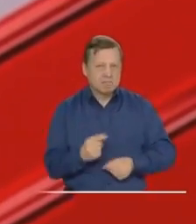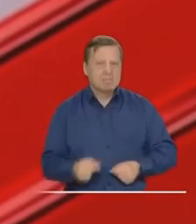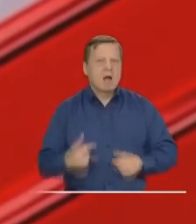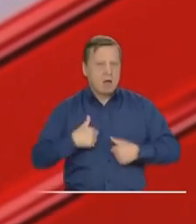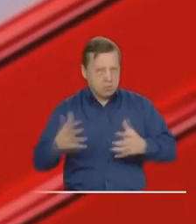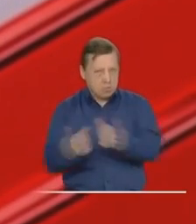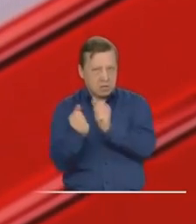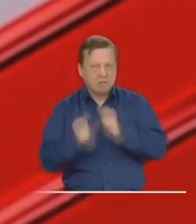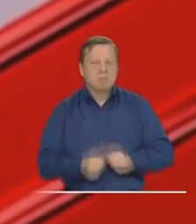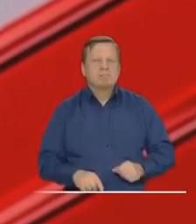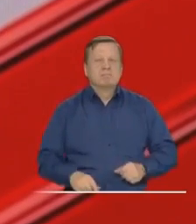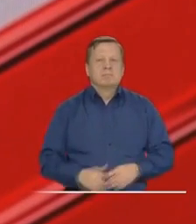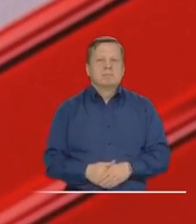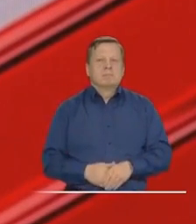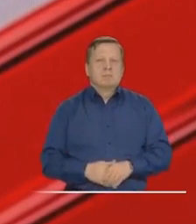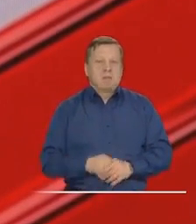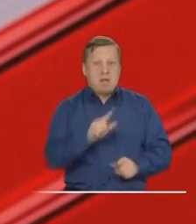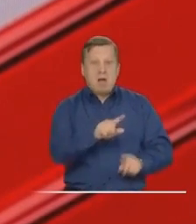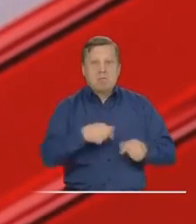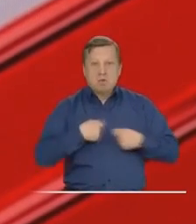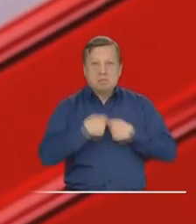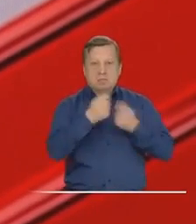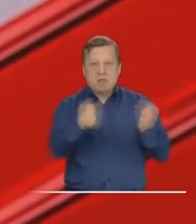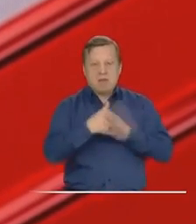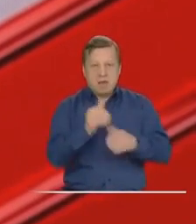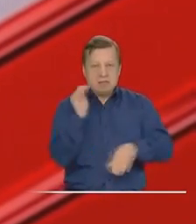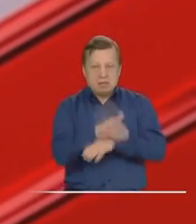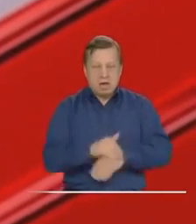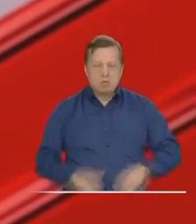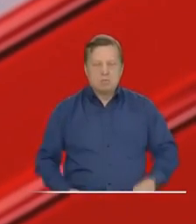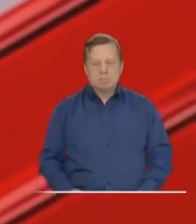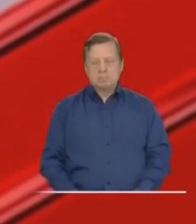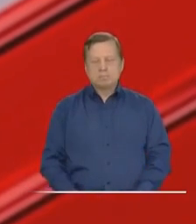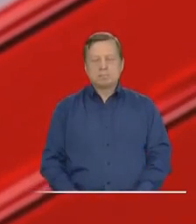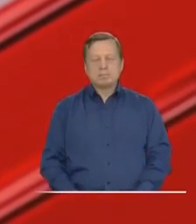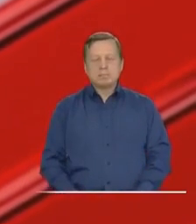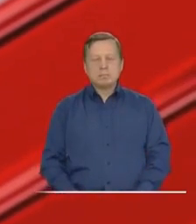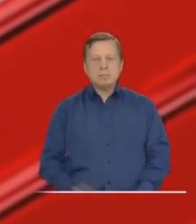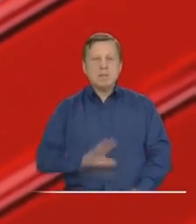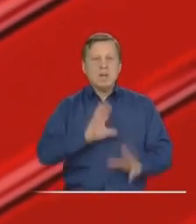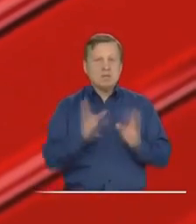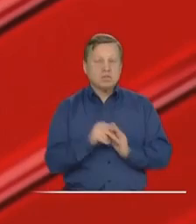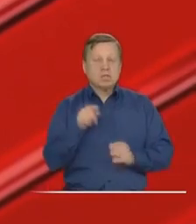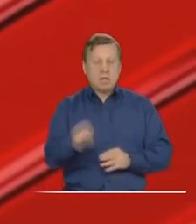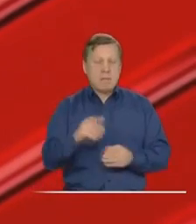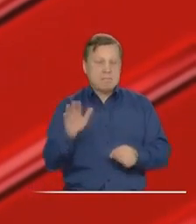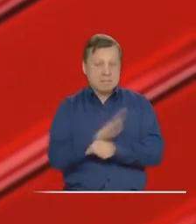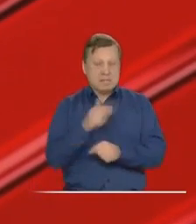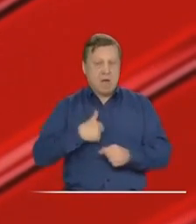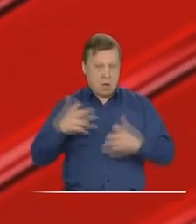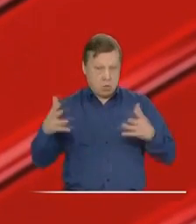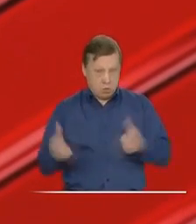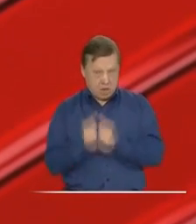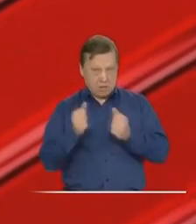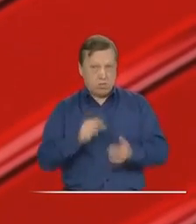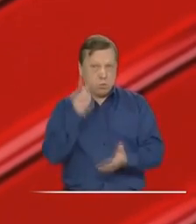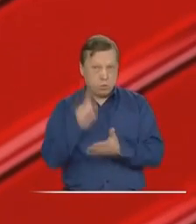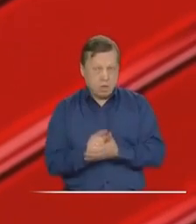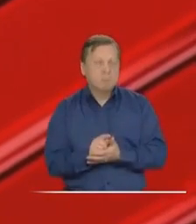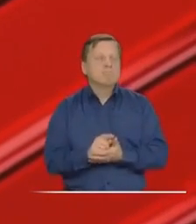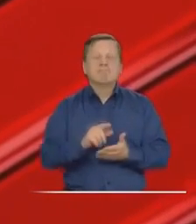w ręce zachodnie to że te wszystkie przedsiębiorstwa uratował udało się uratować to była